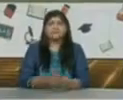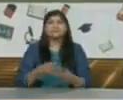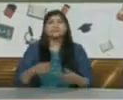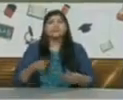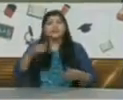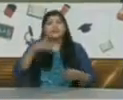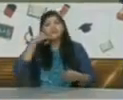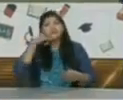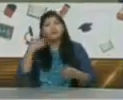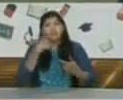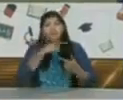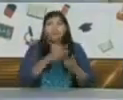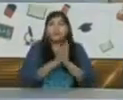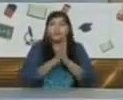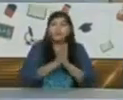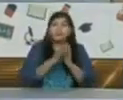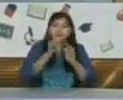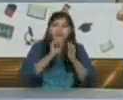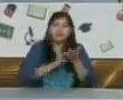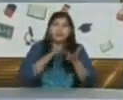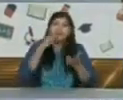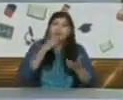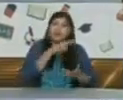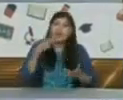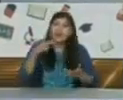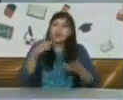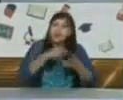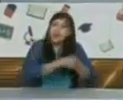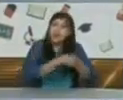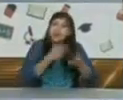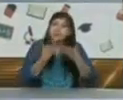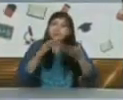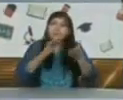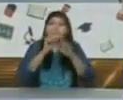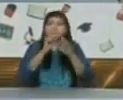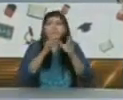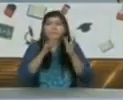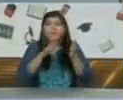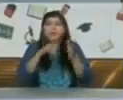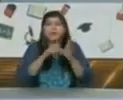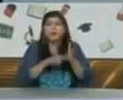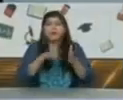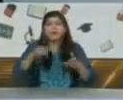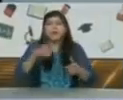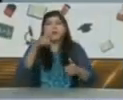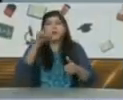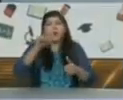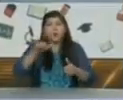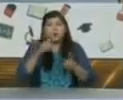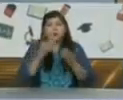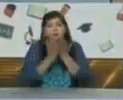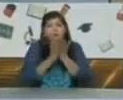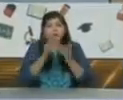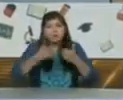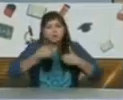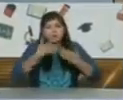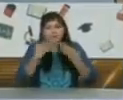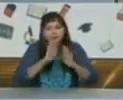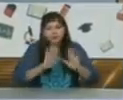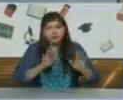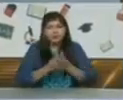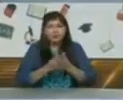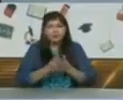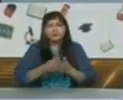नमस्कार ऑनरेबल पीएम सर। नमस्कार नमस्कार। मेरा नाम एन पल्लवी है। मैं 9वीं कक्षा पढ़ रही हूँ। सर, हम अक्सर